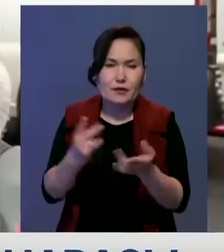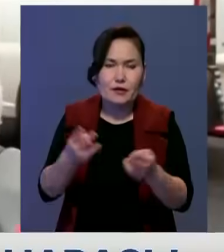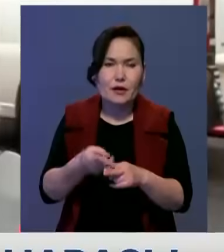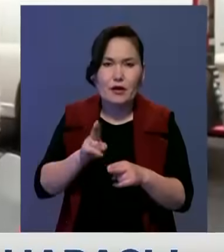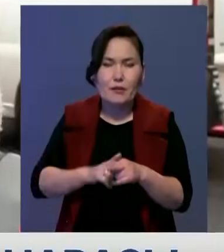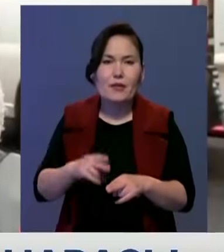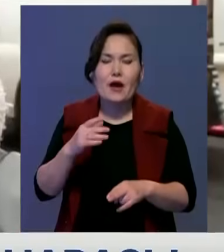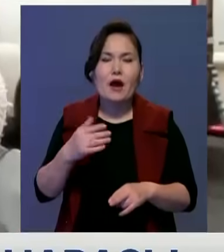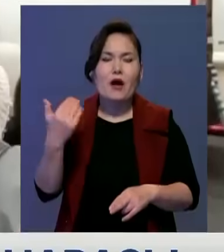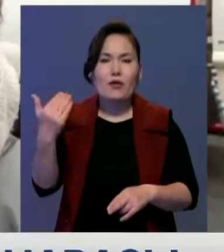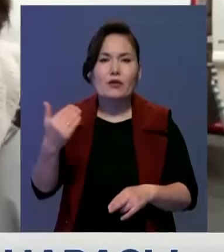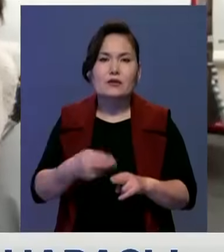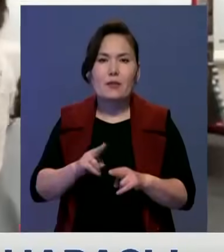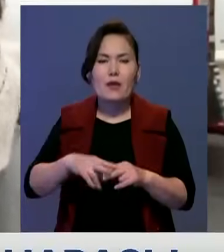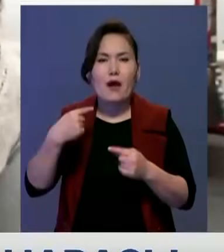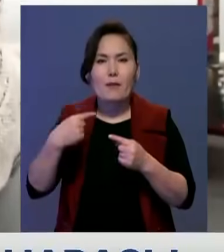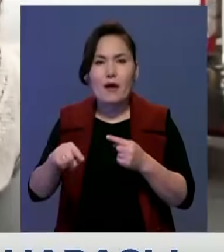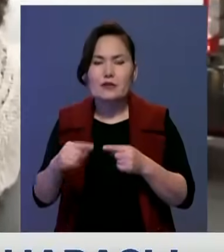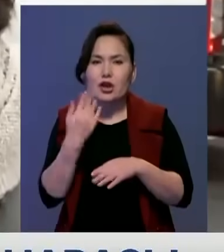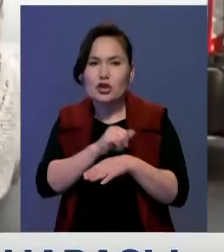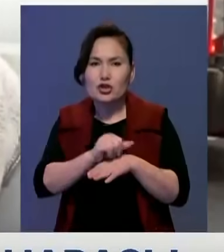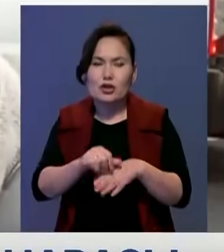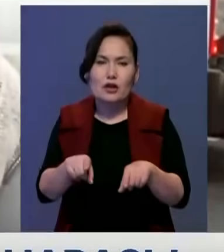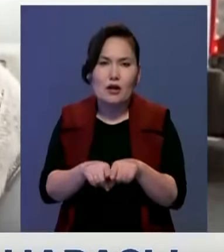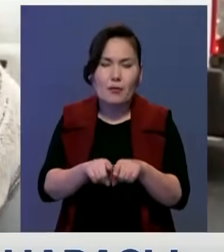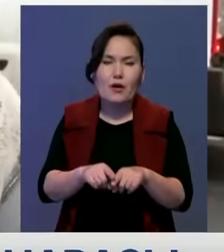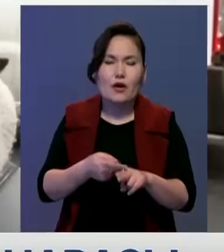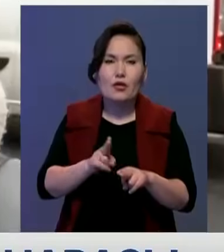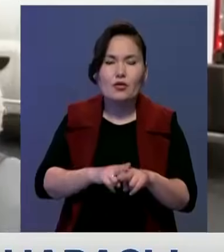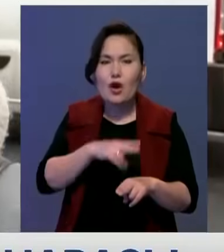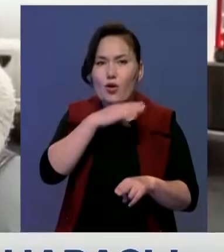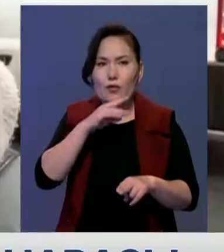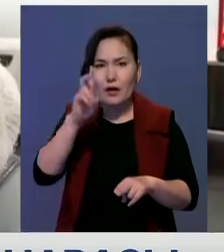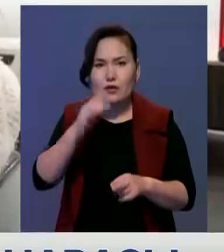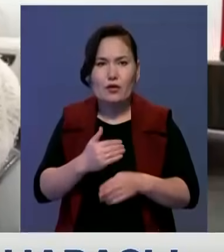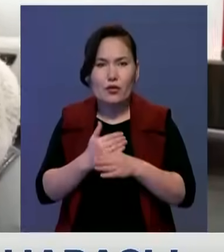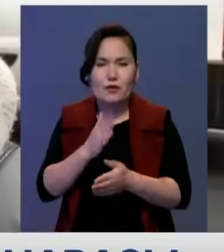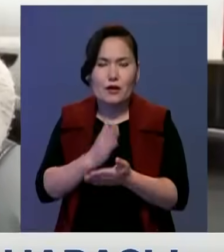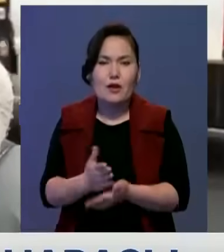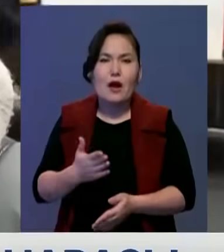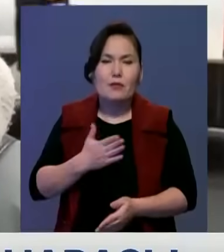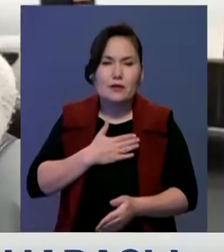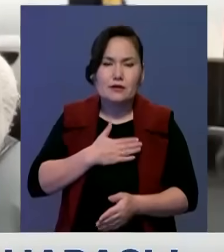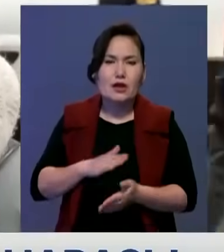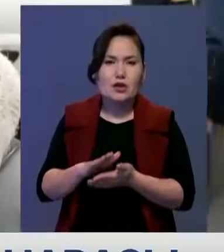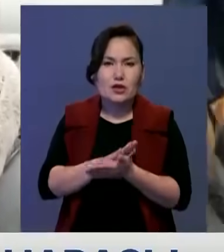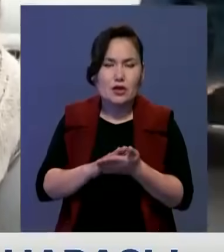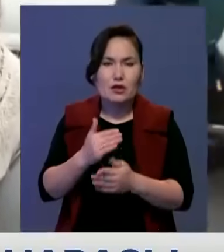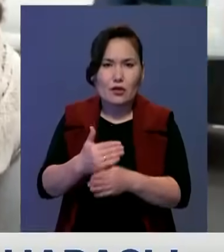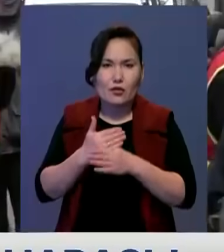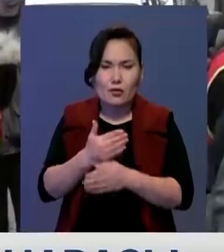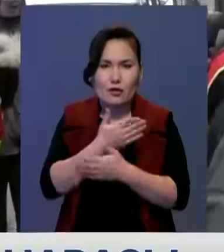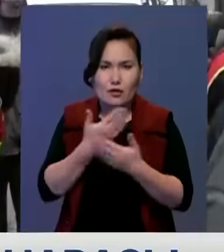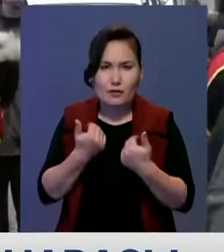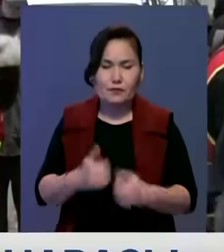Мәселен, ақысыз еңбек демалысына жіберу шығыны салықтың есебінен төленуде. Ал компания басшылары осыны пайдаланып, жұмысшыларды қысқартып